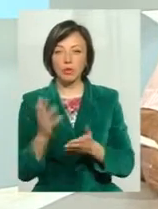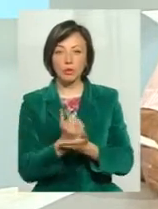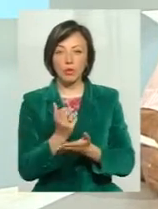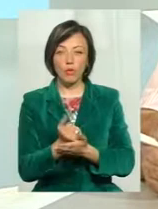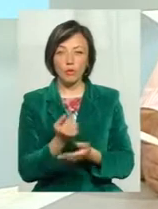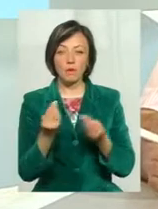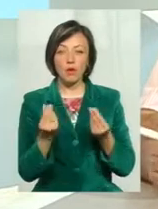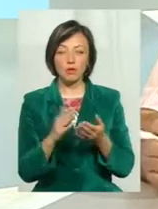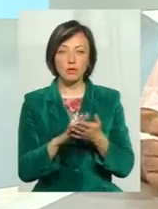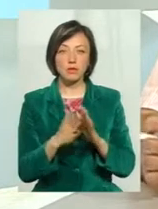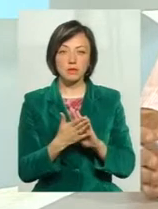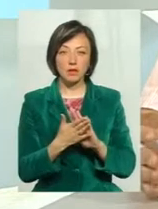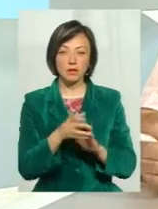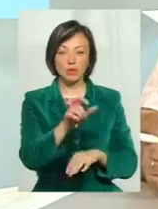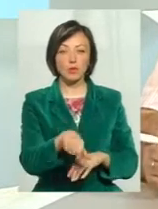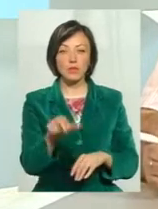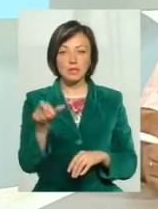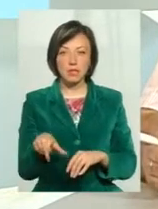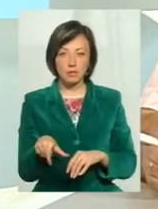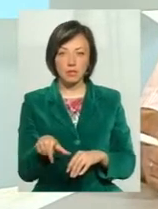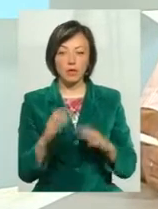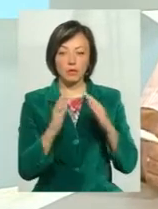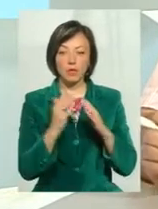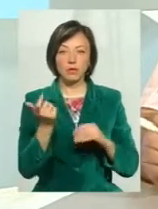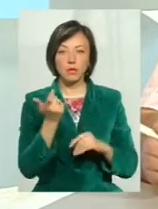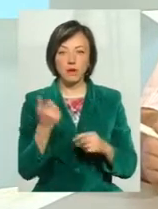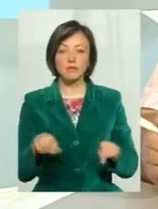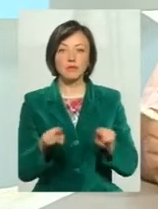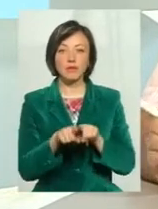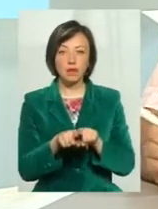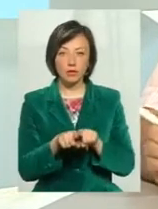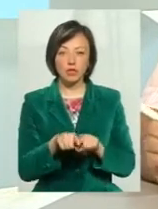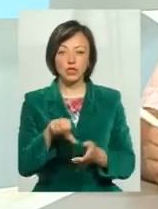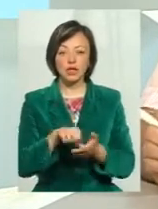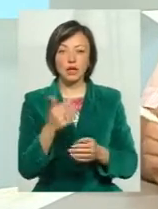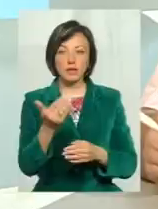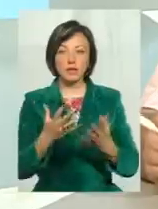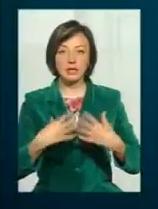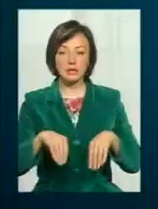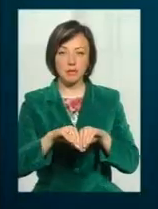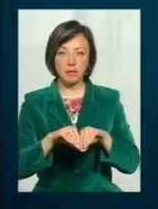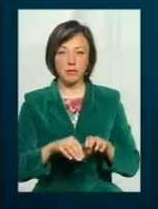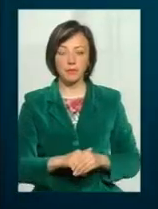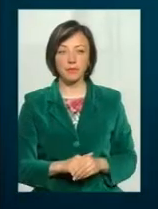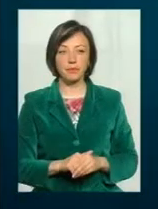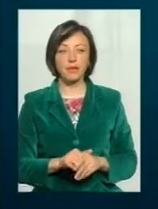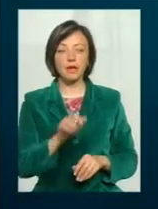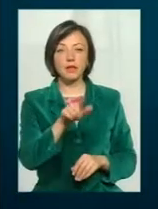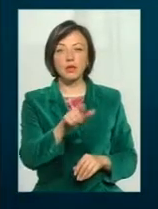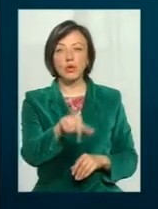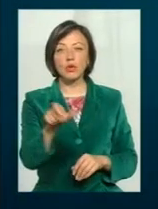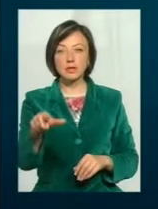майновий стан осіб домогосподарства, а також членів їх сімей, тих осіб,